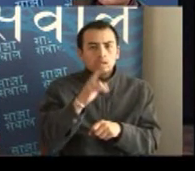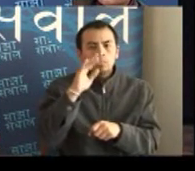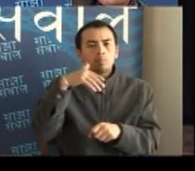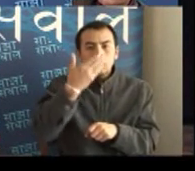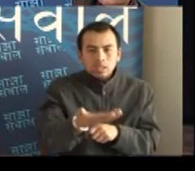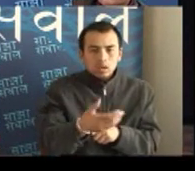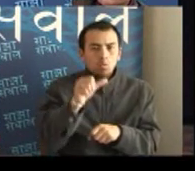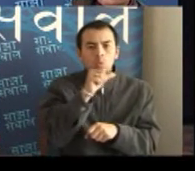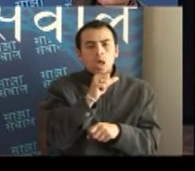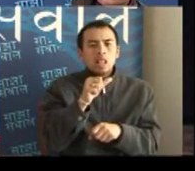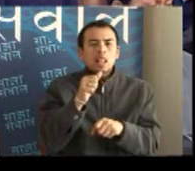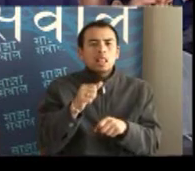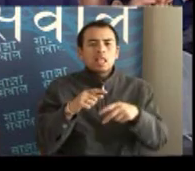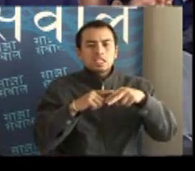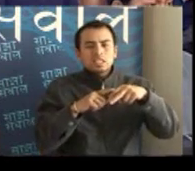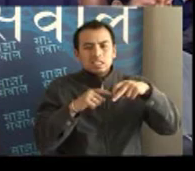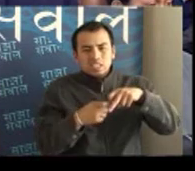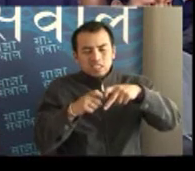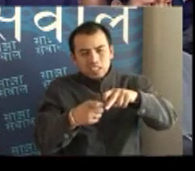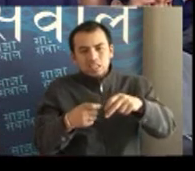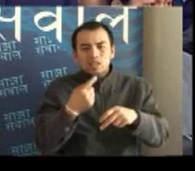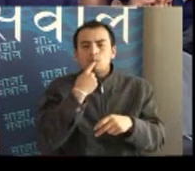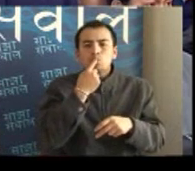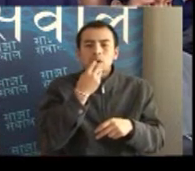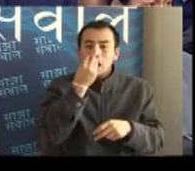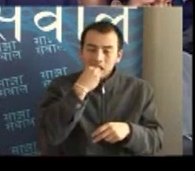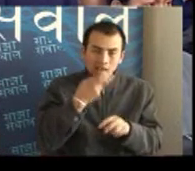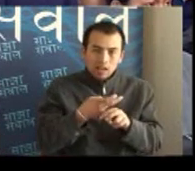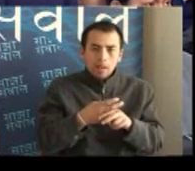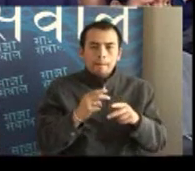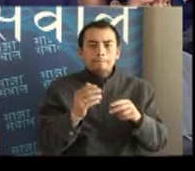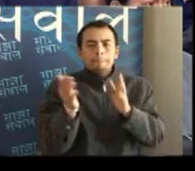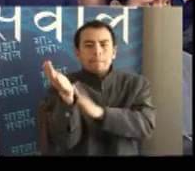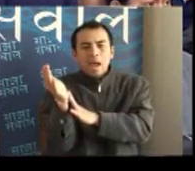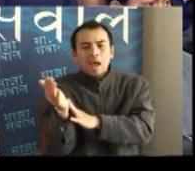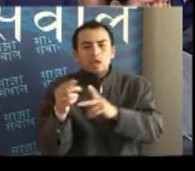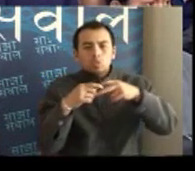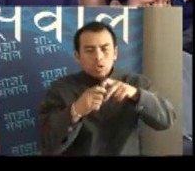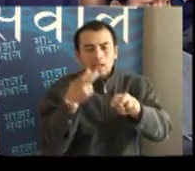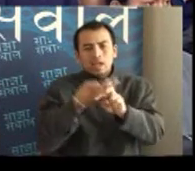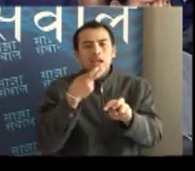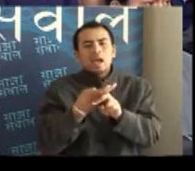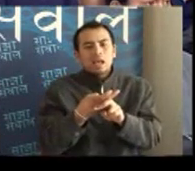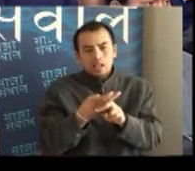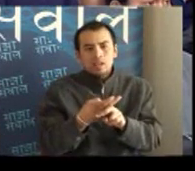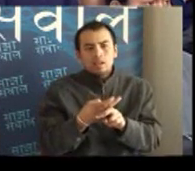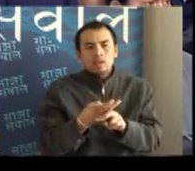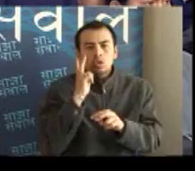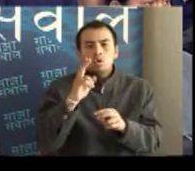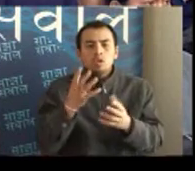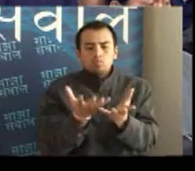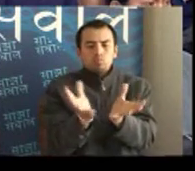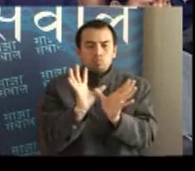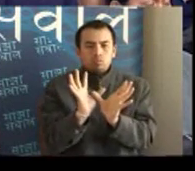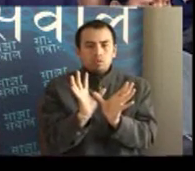भने उहाँले दायाँ गोडा गिच्दाखेरि उहाँको मुखमा खाना आउने र बायाँ गोडा गिच्दाखेरि उहाँको मुखमा लिक्विड आउने त्यो चाहिँ